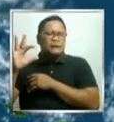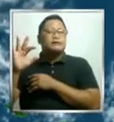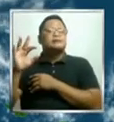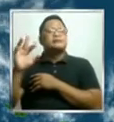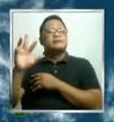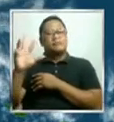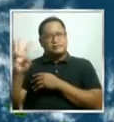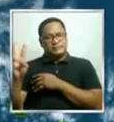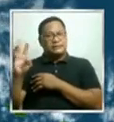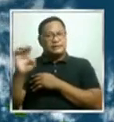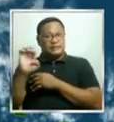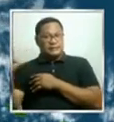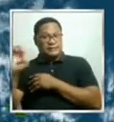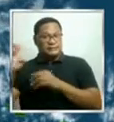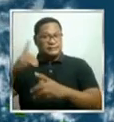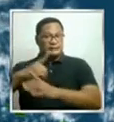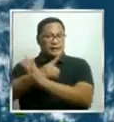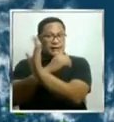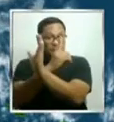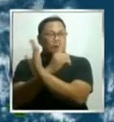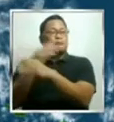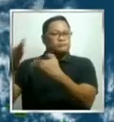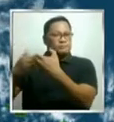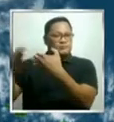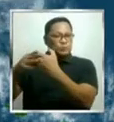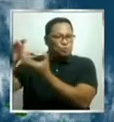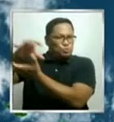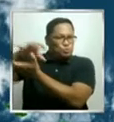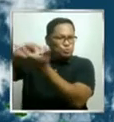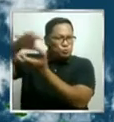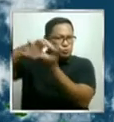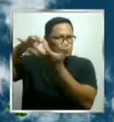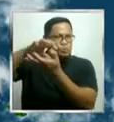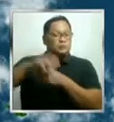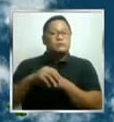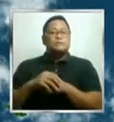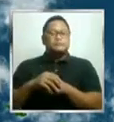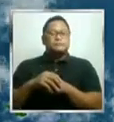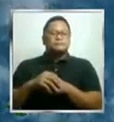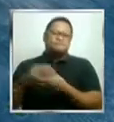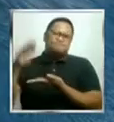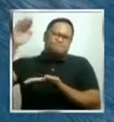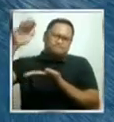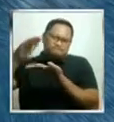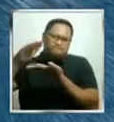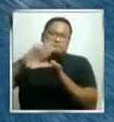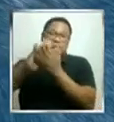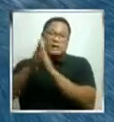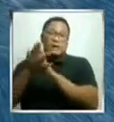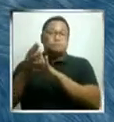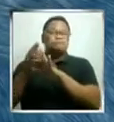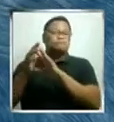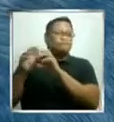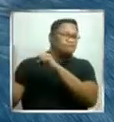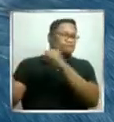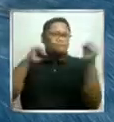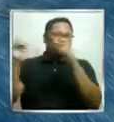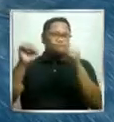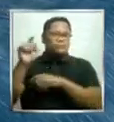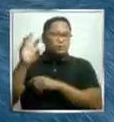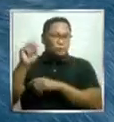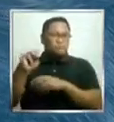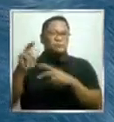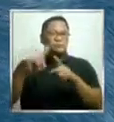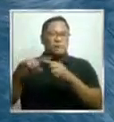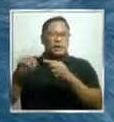kilometers east ng Davao City ang nasabing LPA. Mababa pa rin ang tsansang maging bagyo ito sa ngayon, pero papalapit po ang